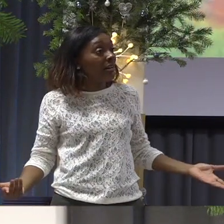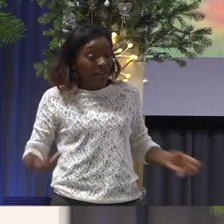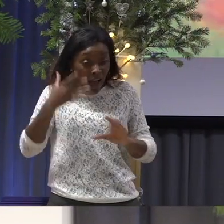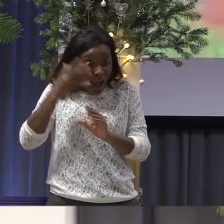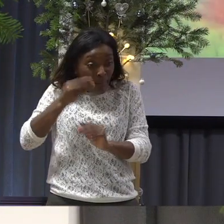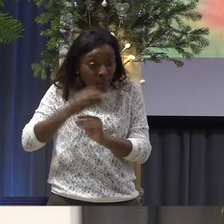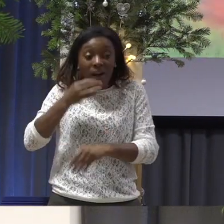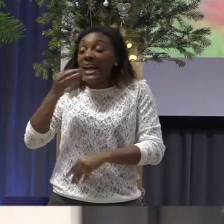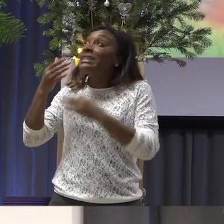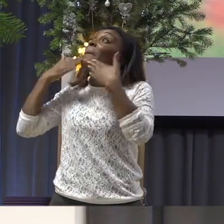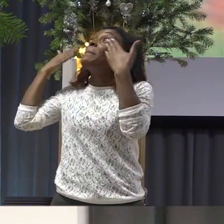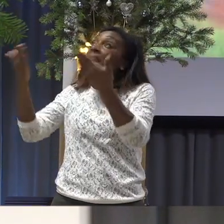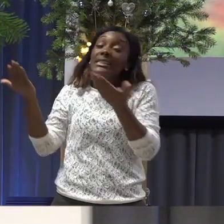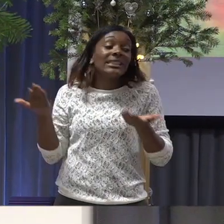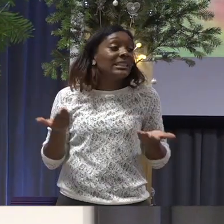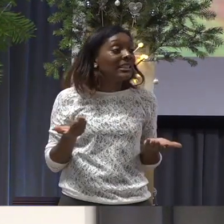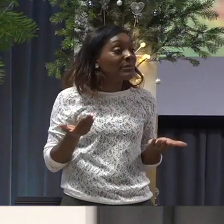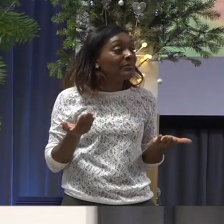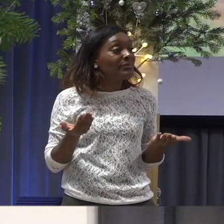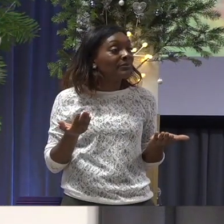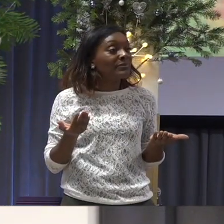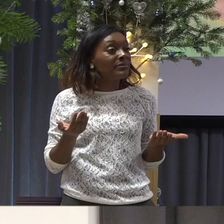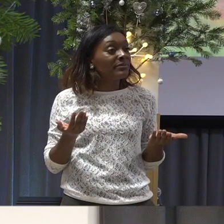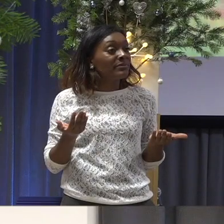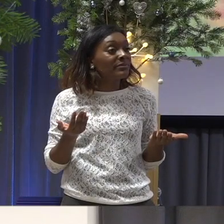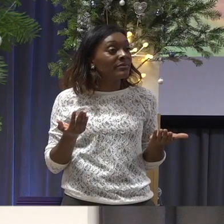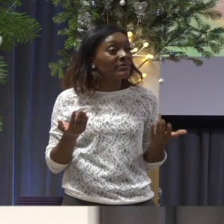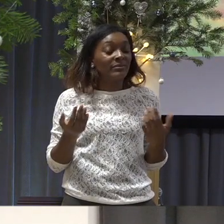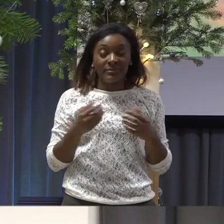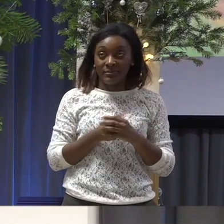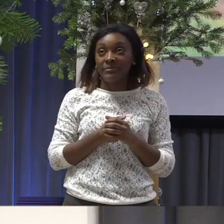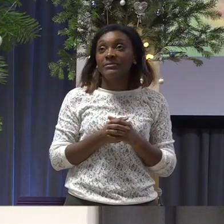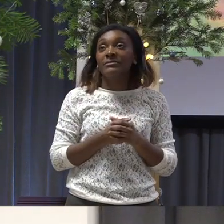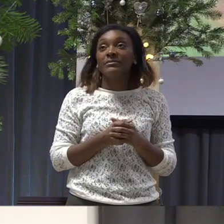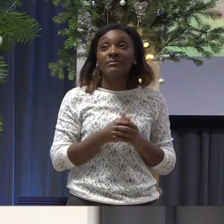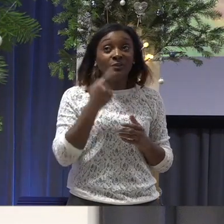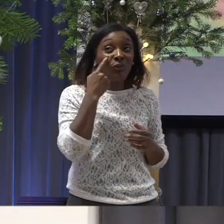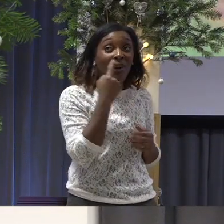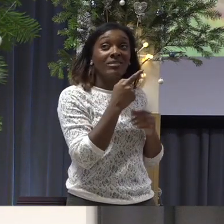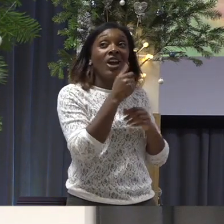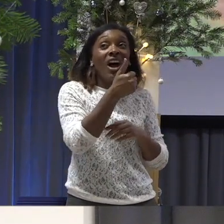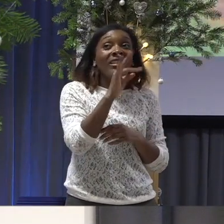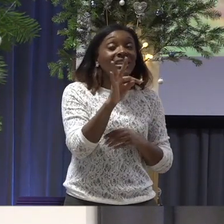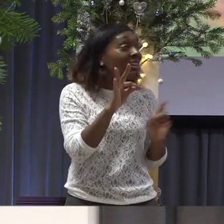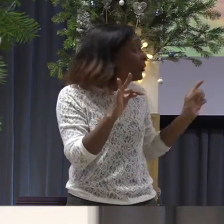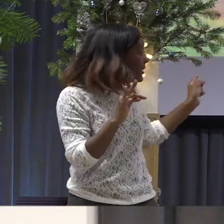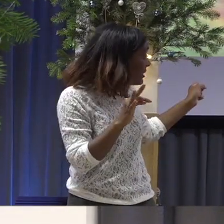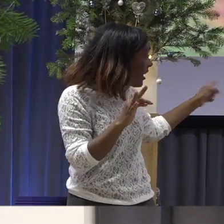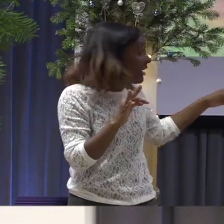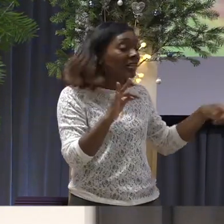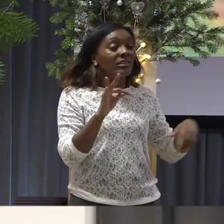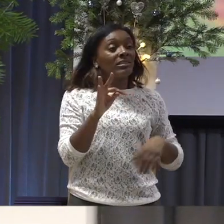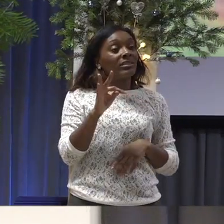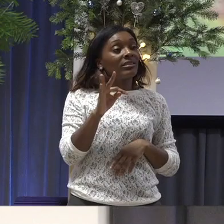à votre égard la volonté de Dieu en Jésus-Christ. Rendez grâce en toutes choses. Quand